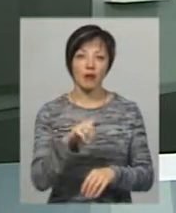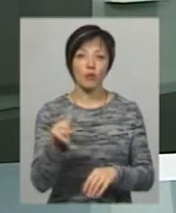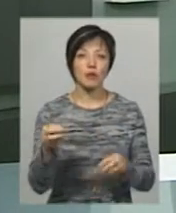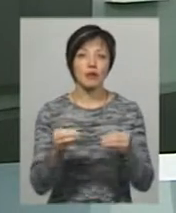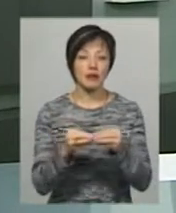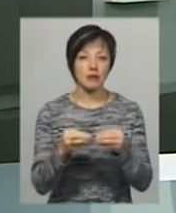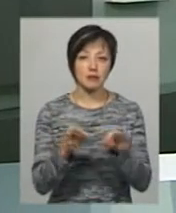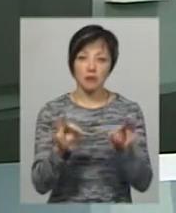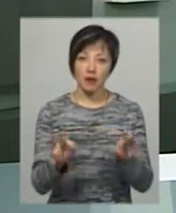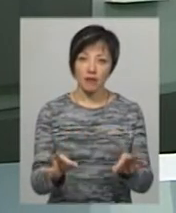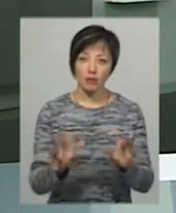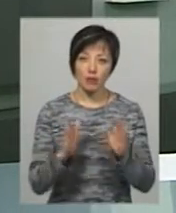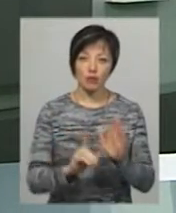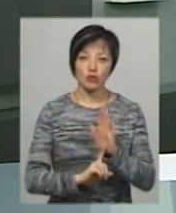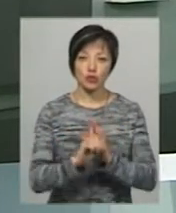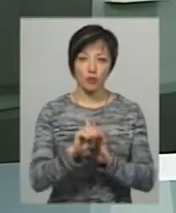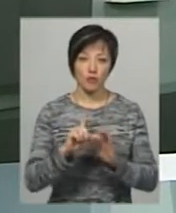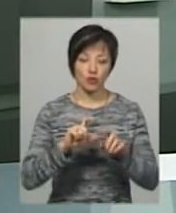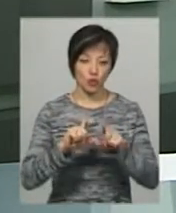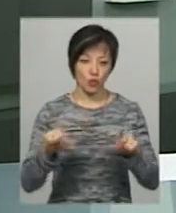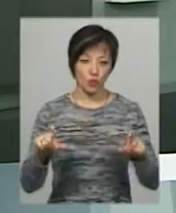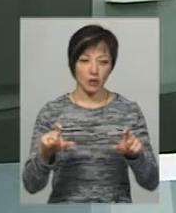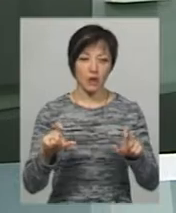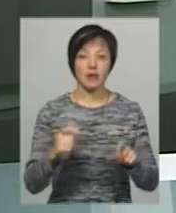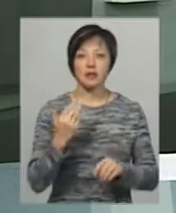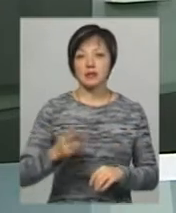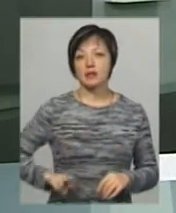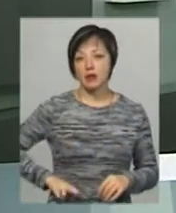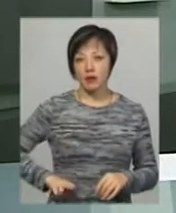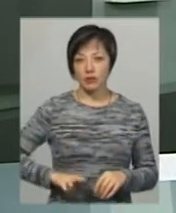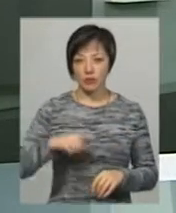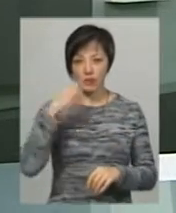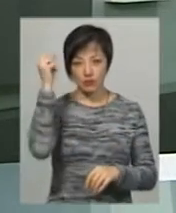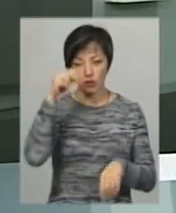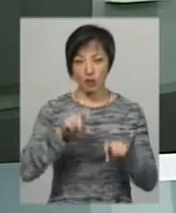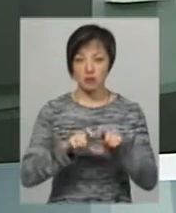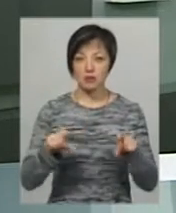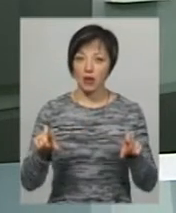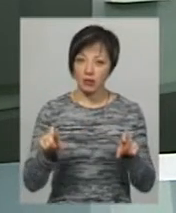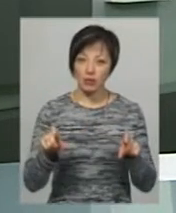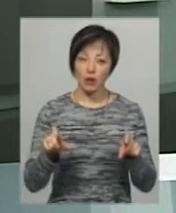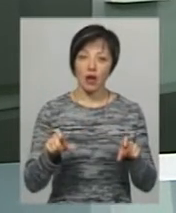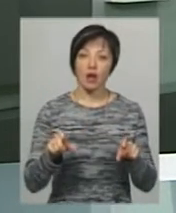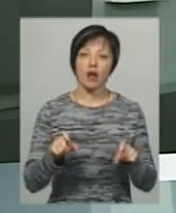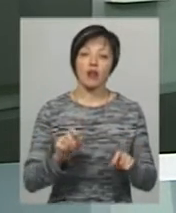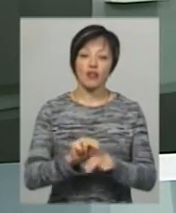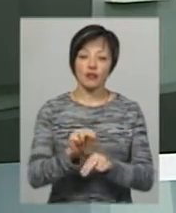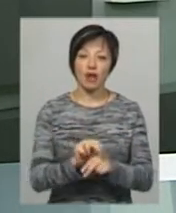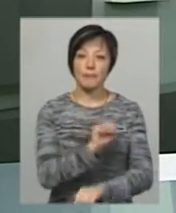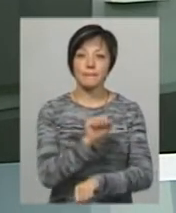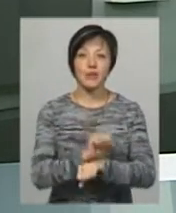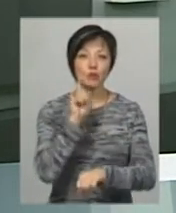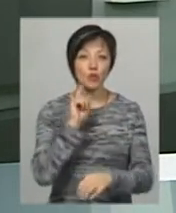10, щоправда, лише у початковій школі. За словами директора навчального закладу Віктора Грищука, навчання призупинили